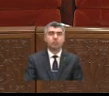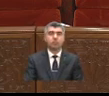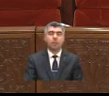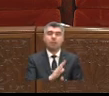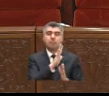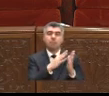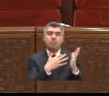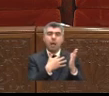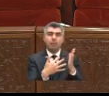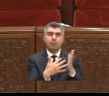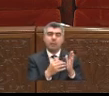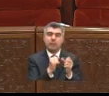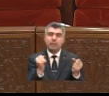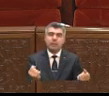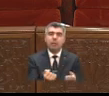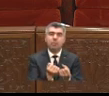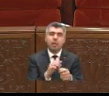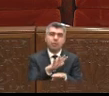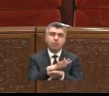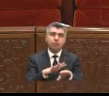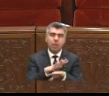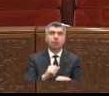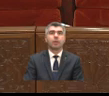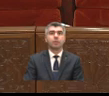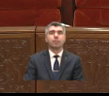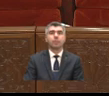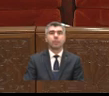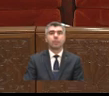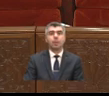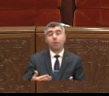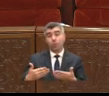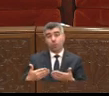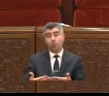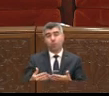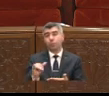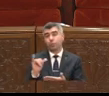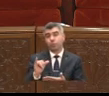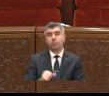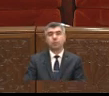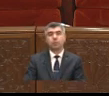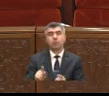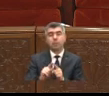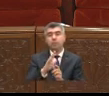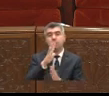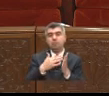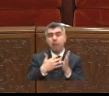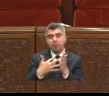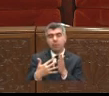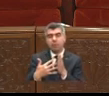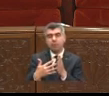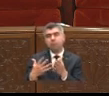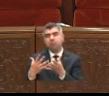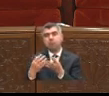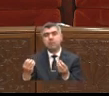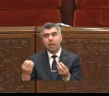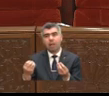البرامج ديال التنمية الجوية. اليوم اللي واقع وهو أن العديد من هذه البرامج كاين البعض منها اللي مع